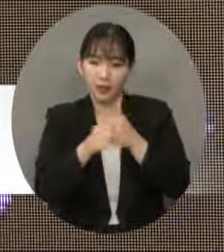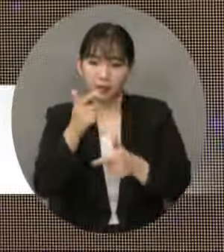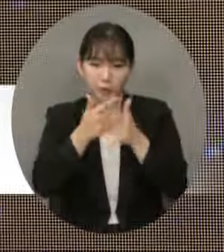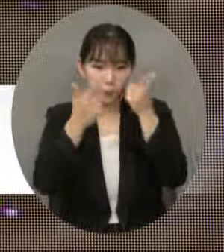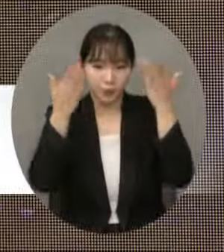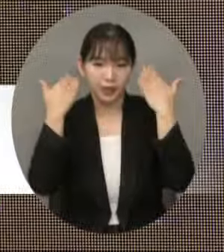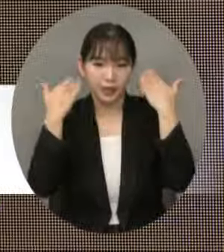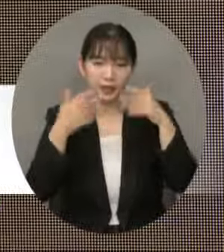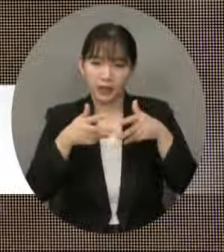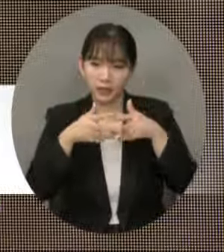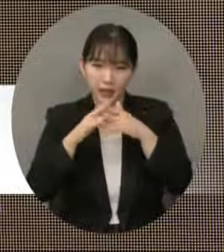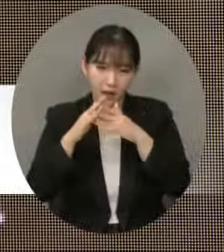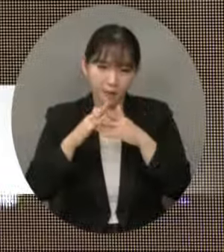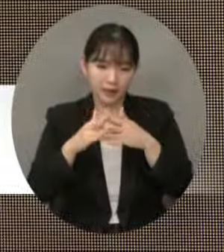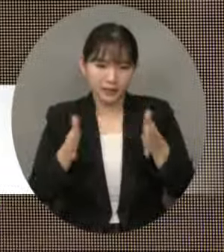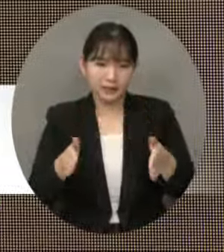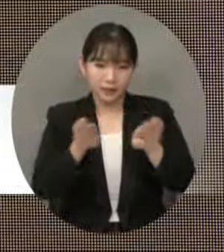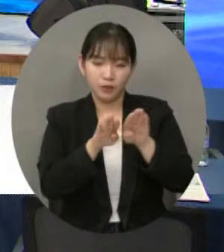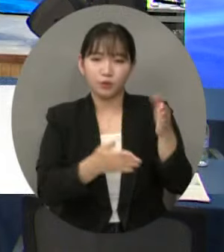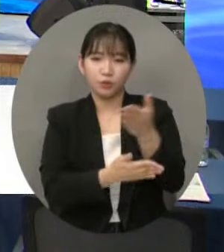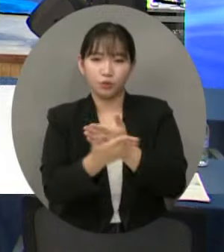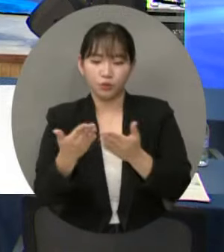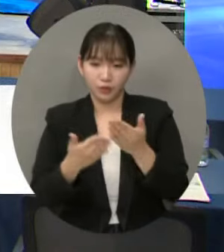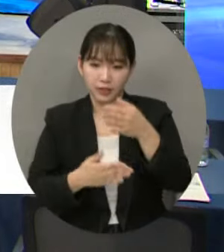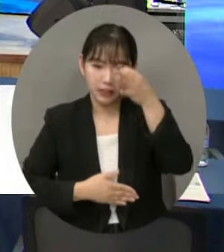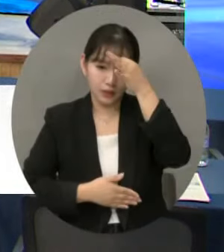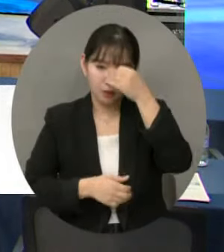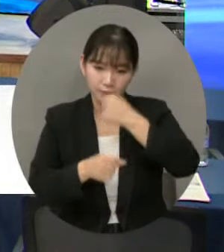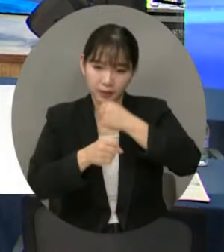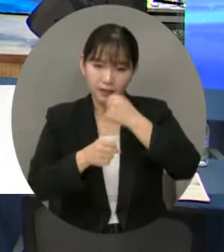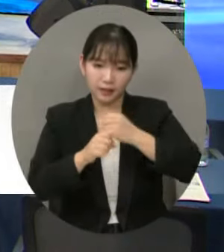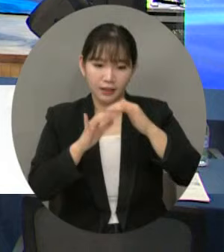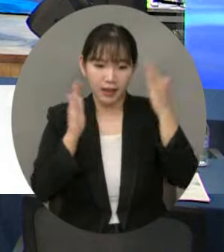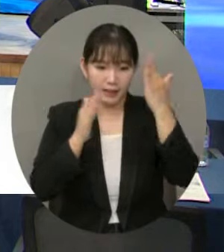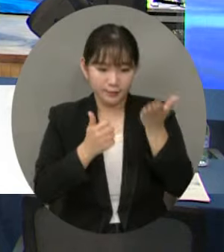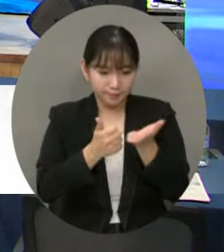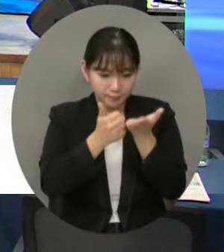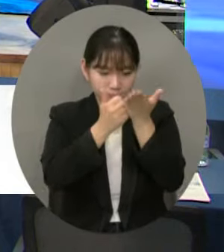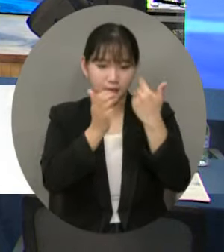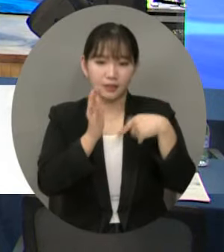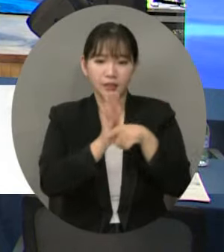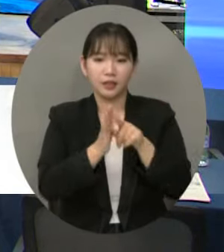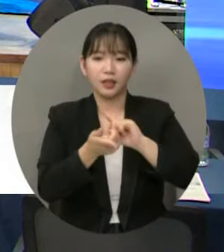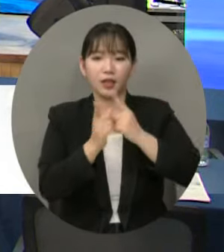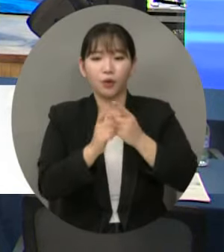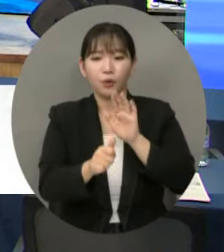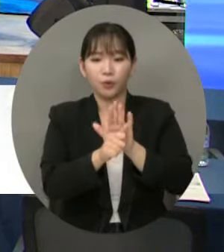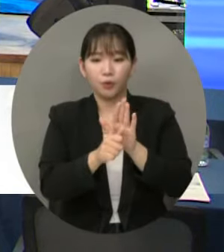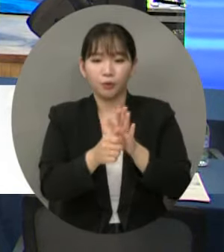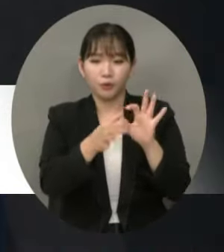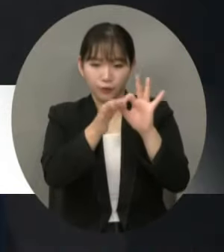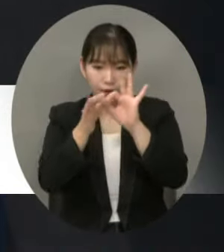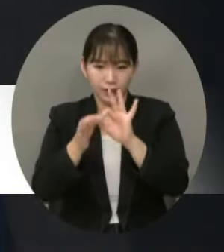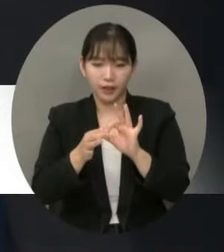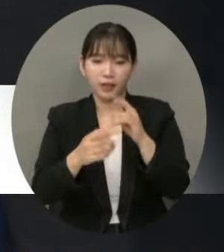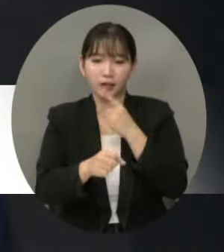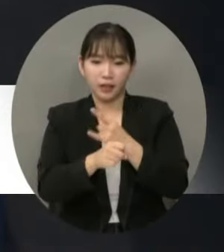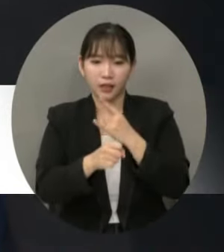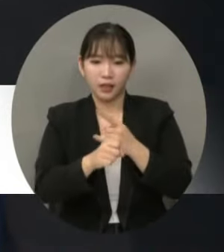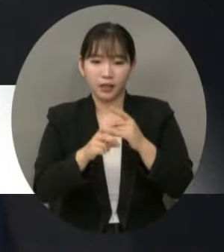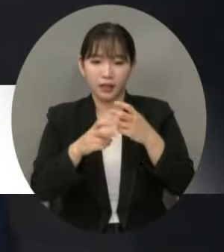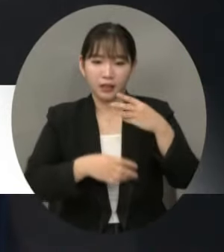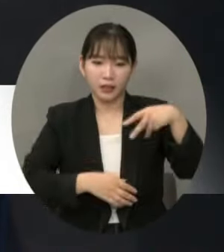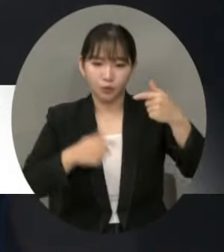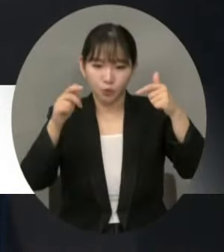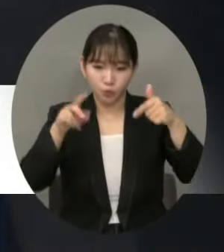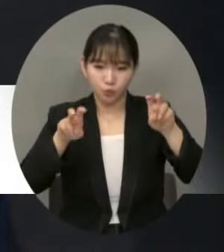등은 개발 기반 시설을 공유하고 기술 개발과 인재 양성 등에서 유기적인 협력 관계를 유지하면서 무탄소